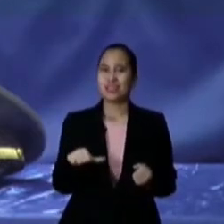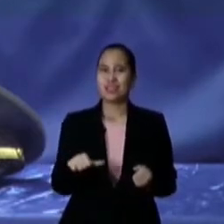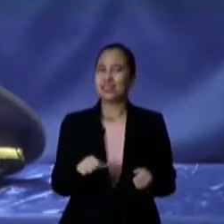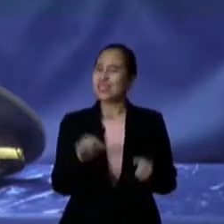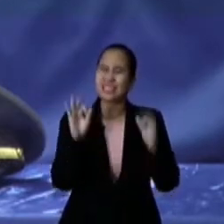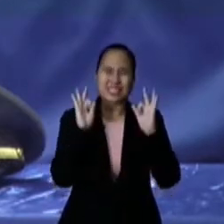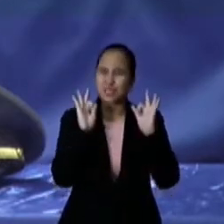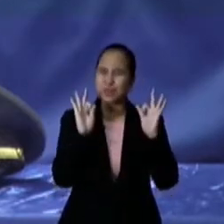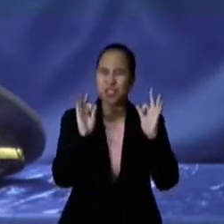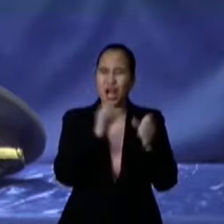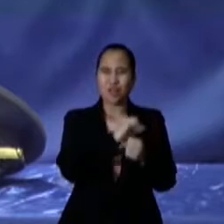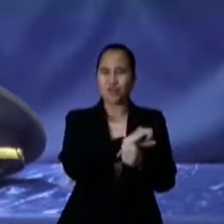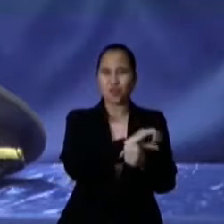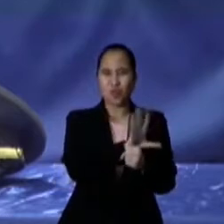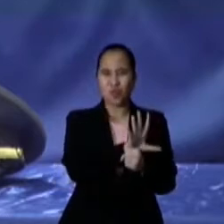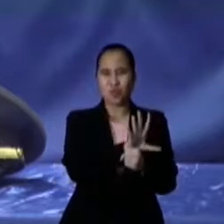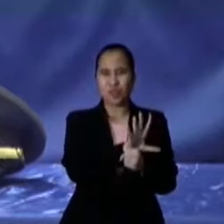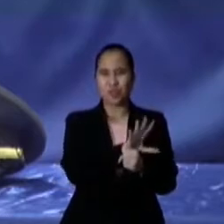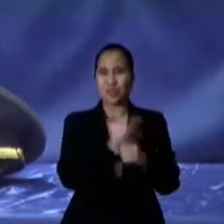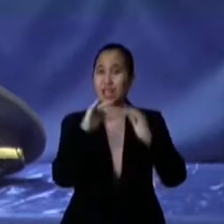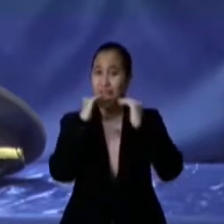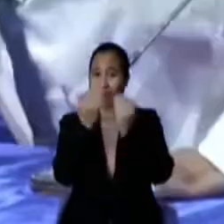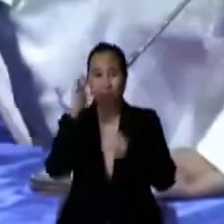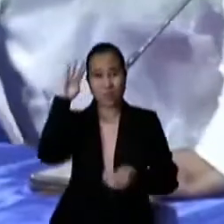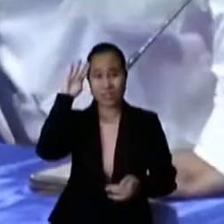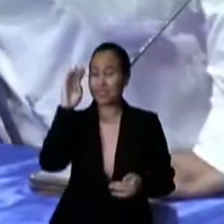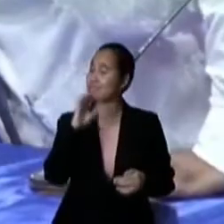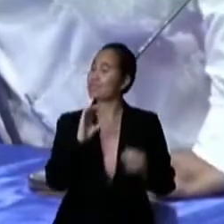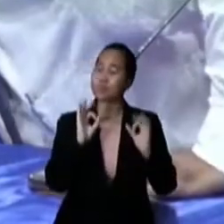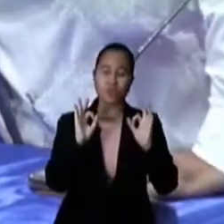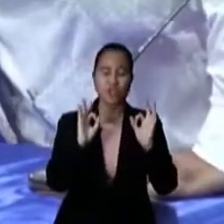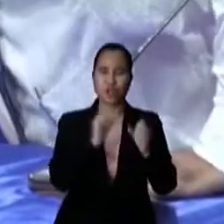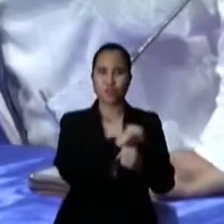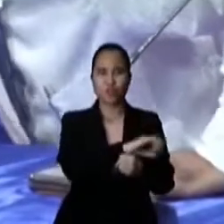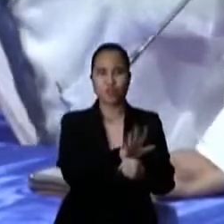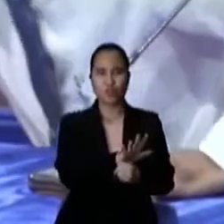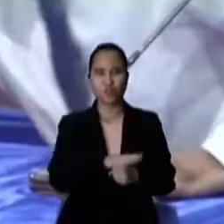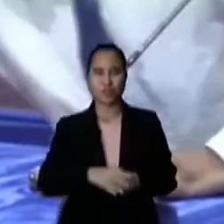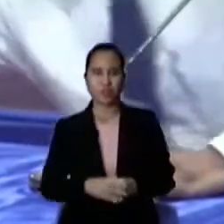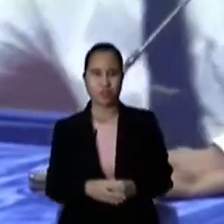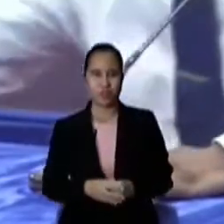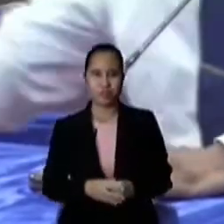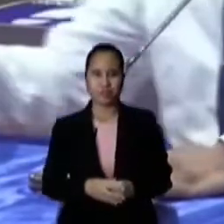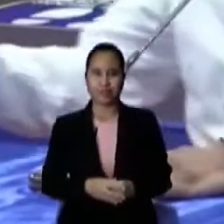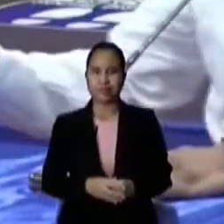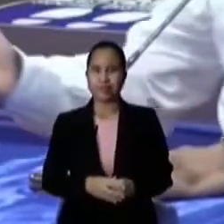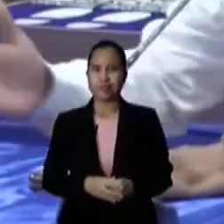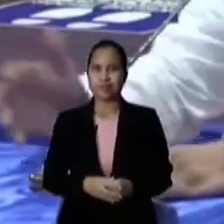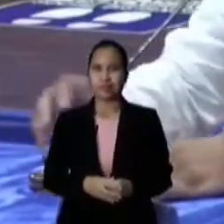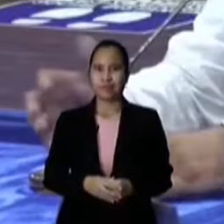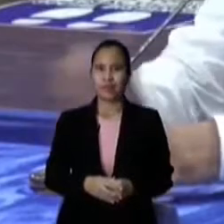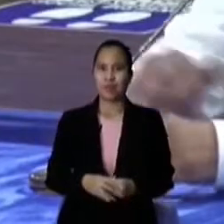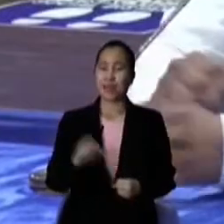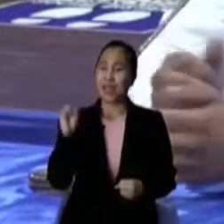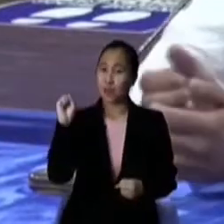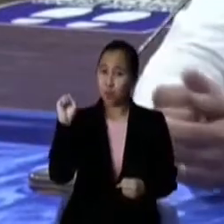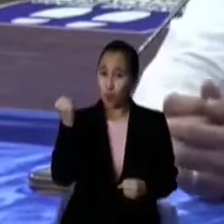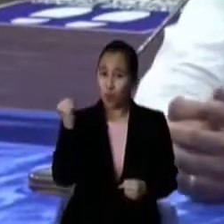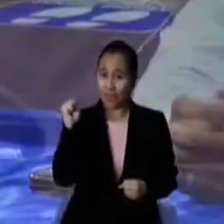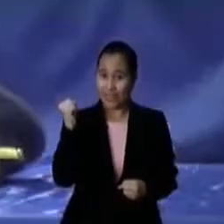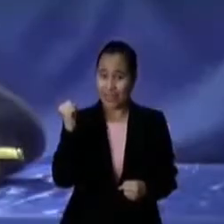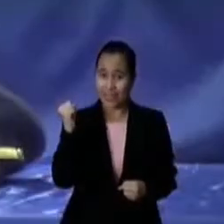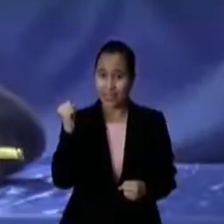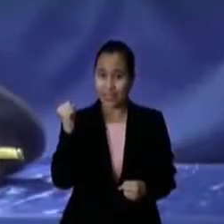Dus daar ligt er een uitdaging, dus personeelstekort en de middelenvoorziening. Maar naar de mogelijkheden zal